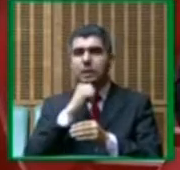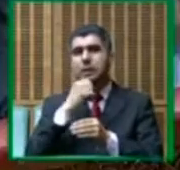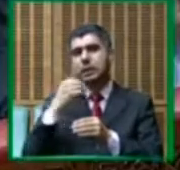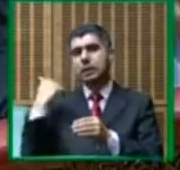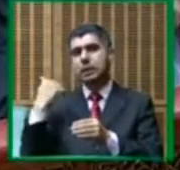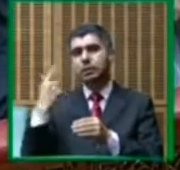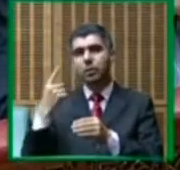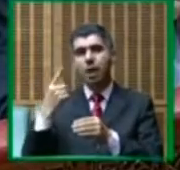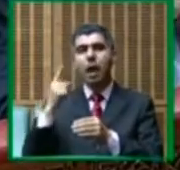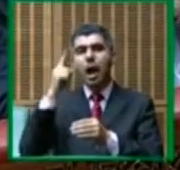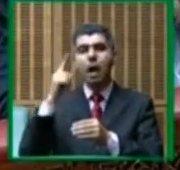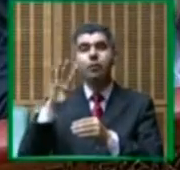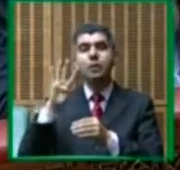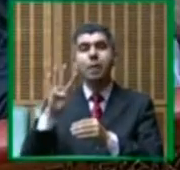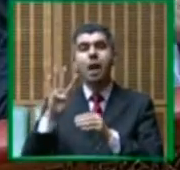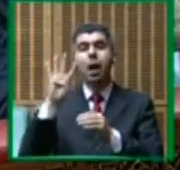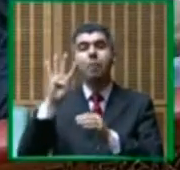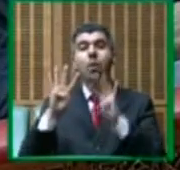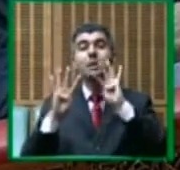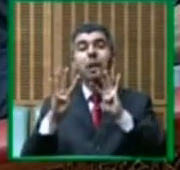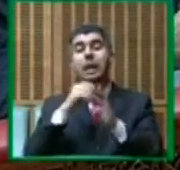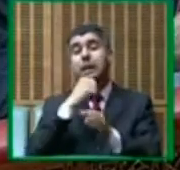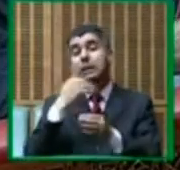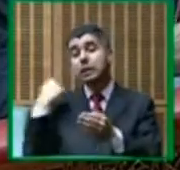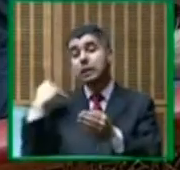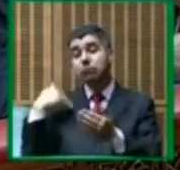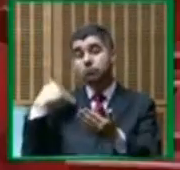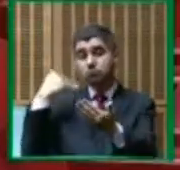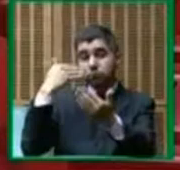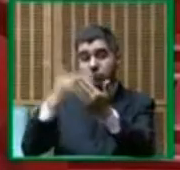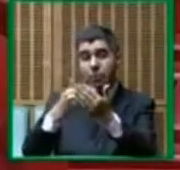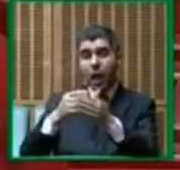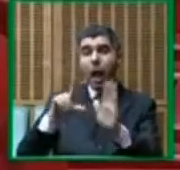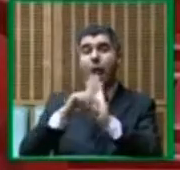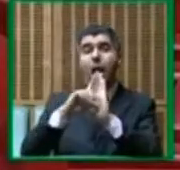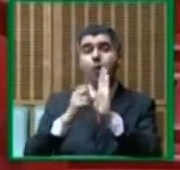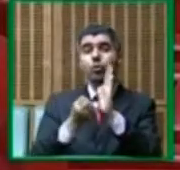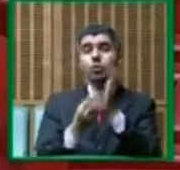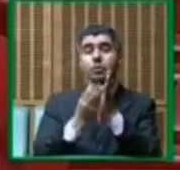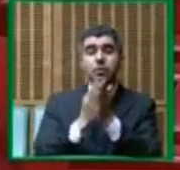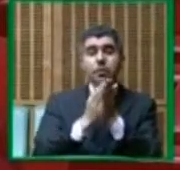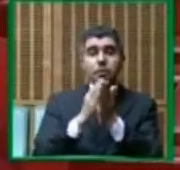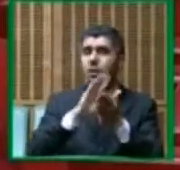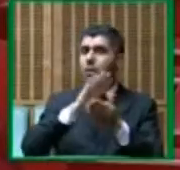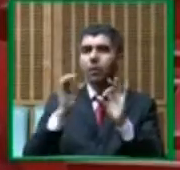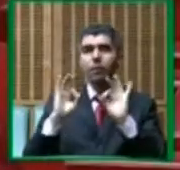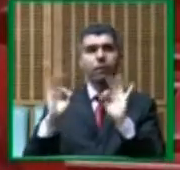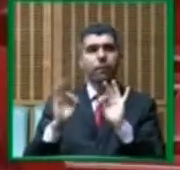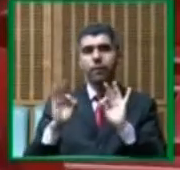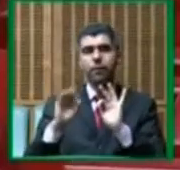منذ 1984. ثانيا ما كاينش واحد القانون ديال الاسعاف الطبي في